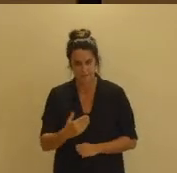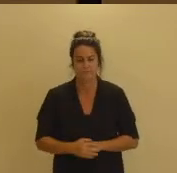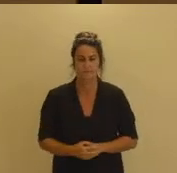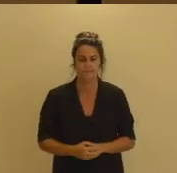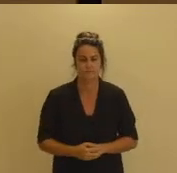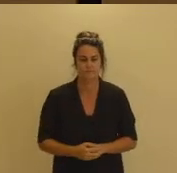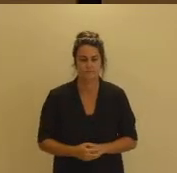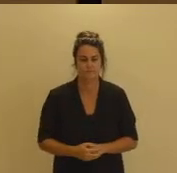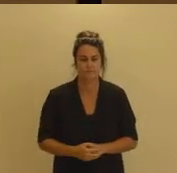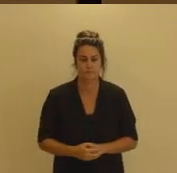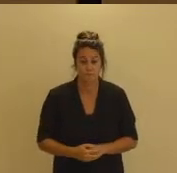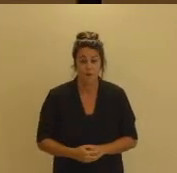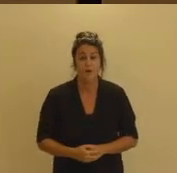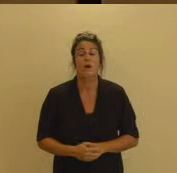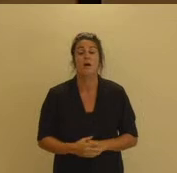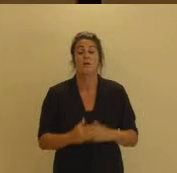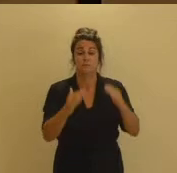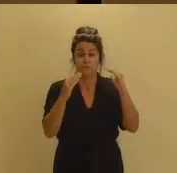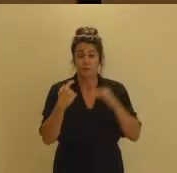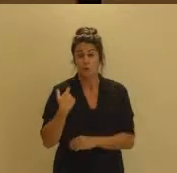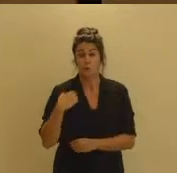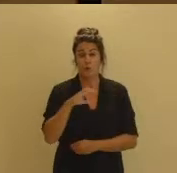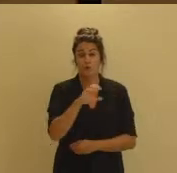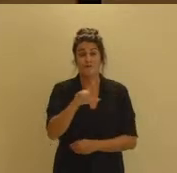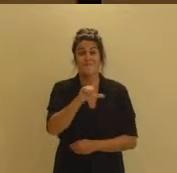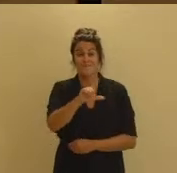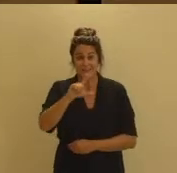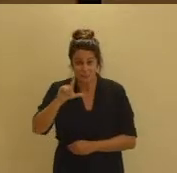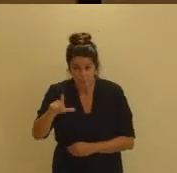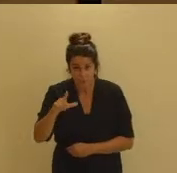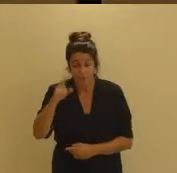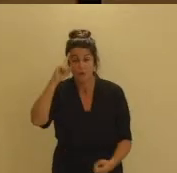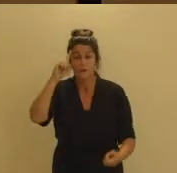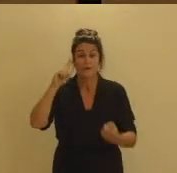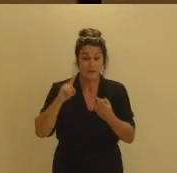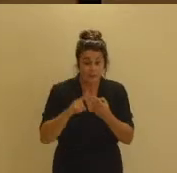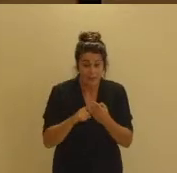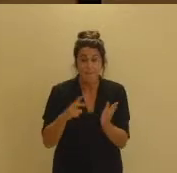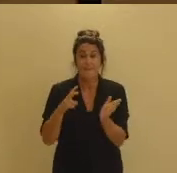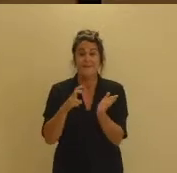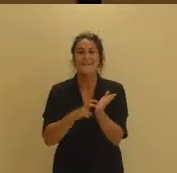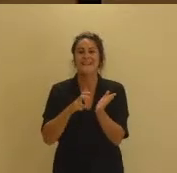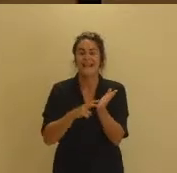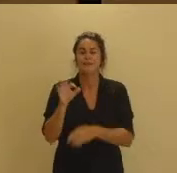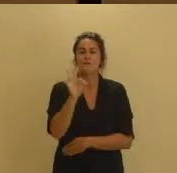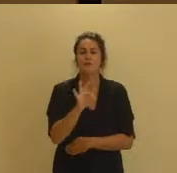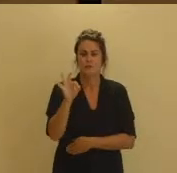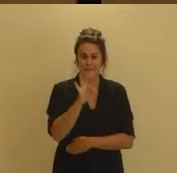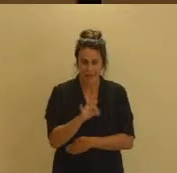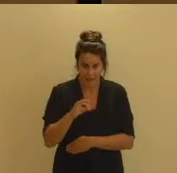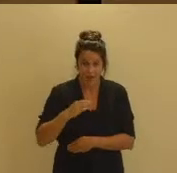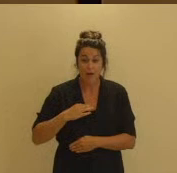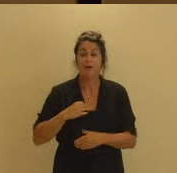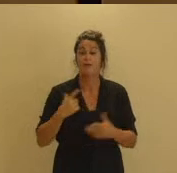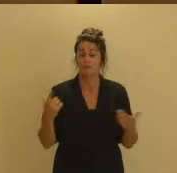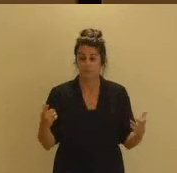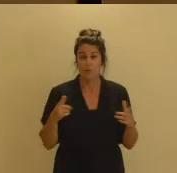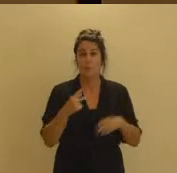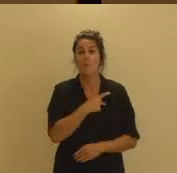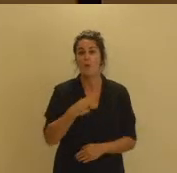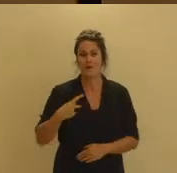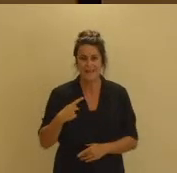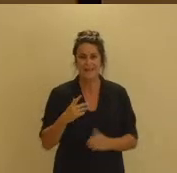Délibération numéro 122, abattement de la taxe foncière sur les propriétés bâties pour les logements en baux